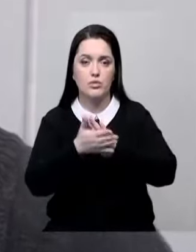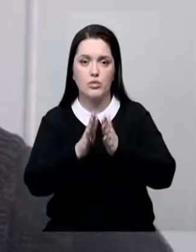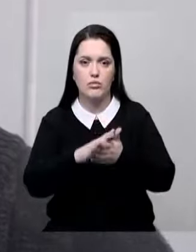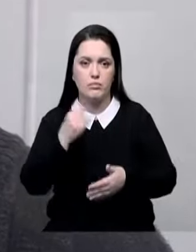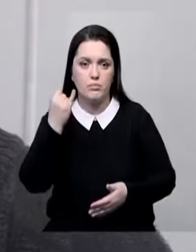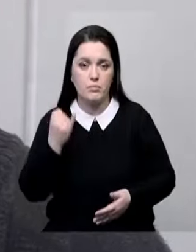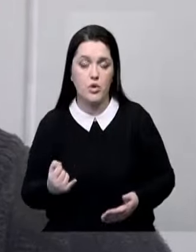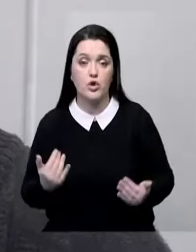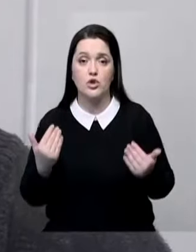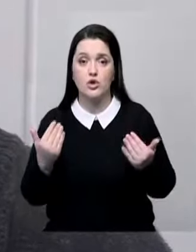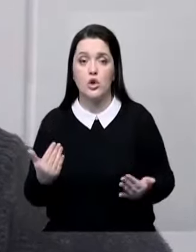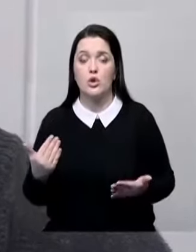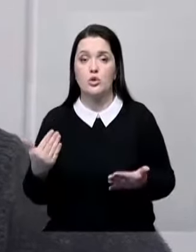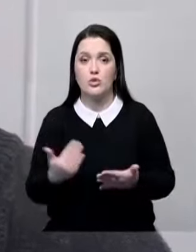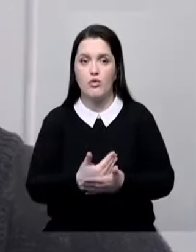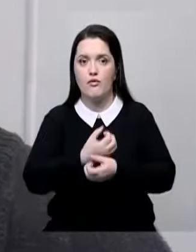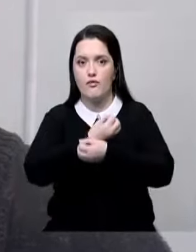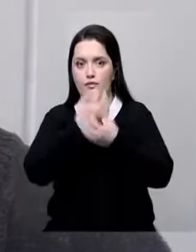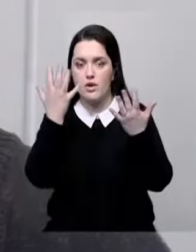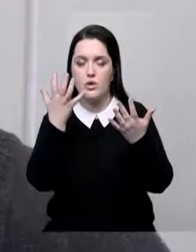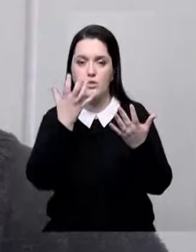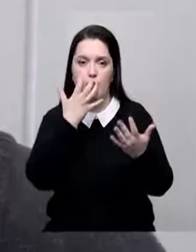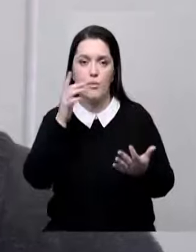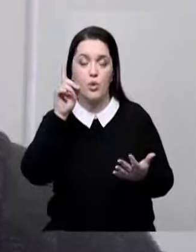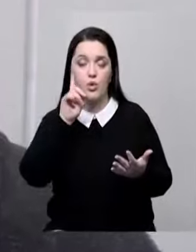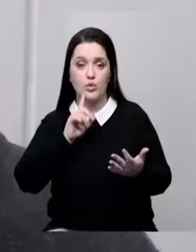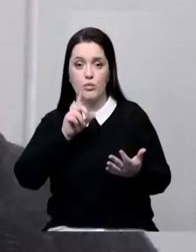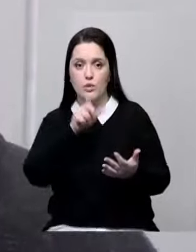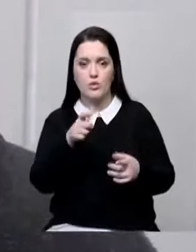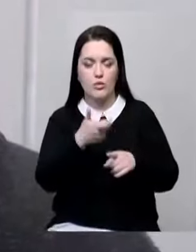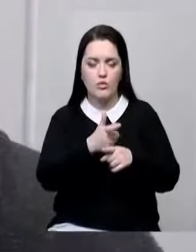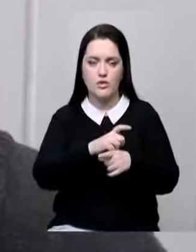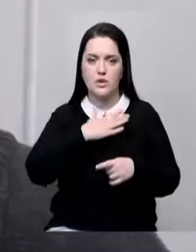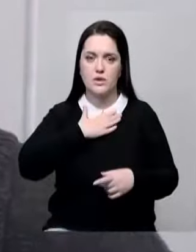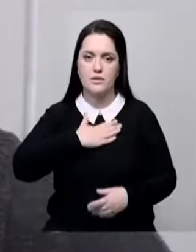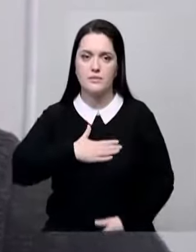были хуже. Теперь новое здание светлое, теплое, удобное. Жители очень довольны.